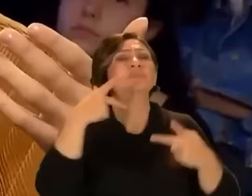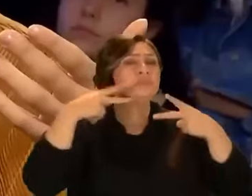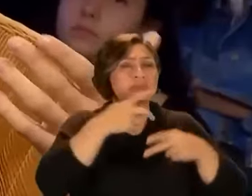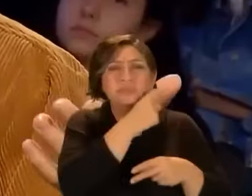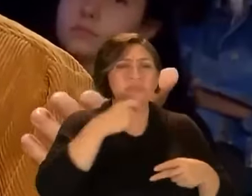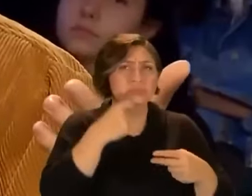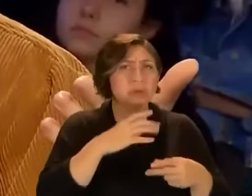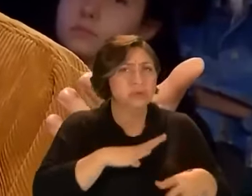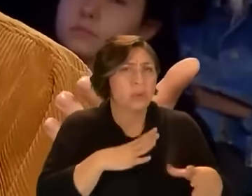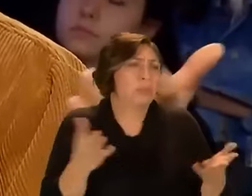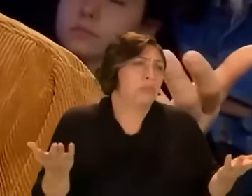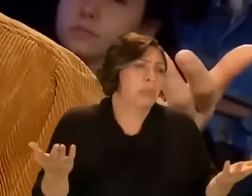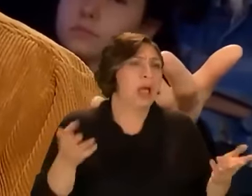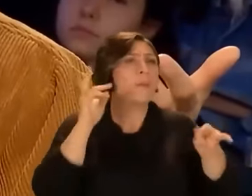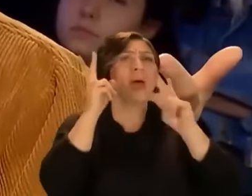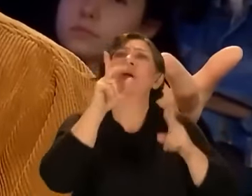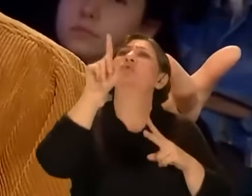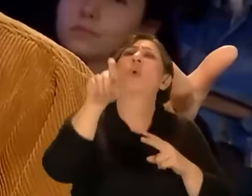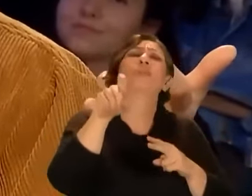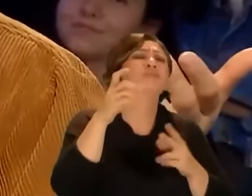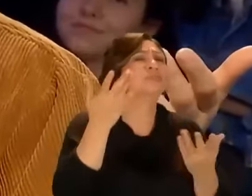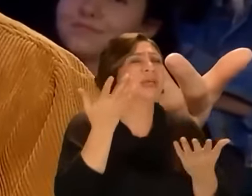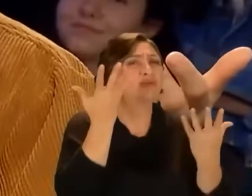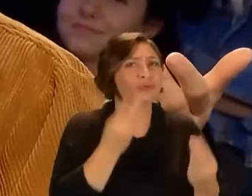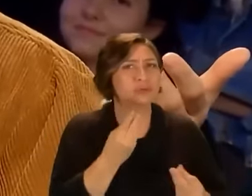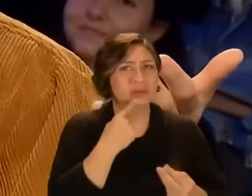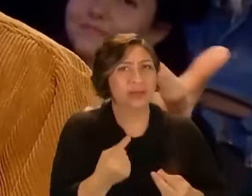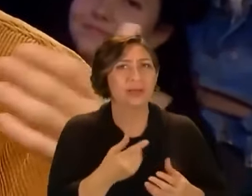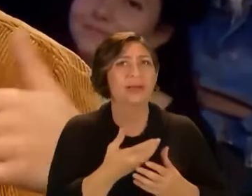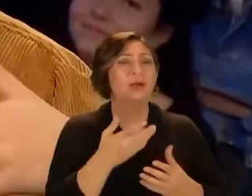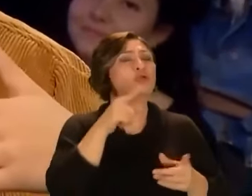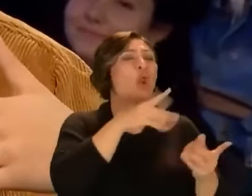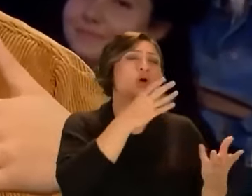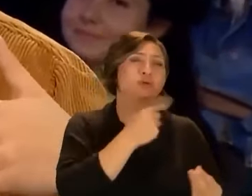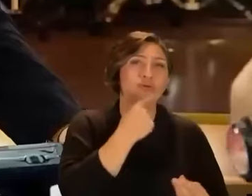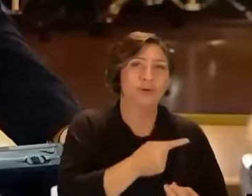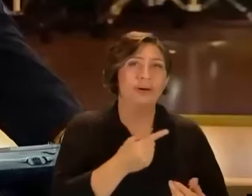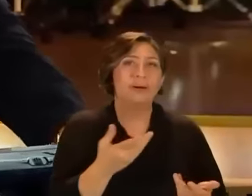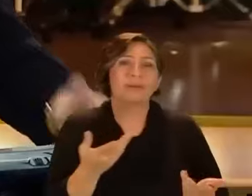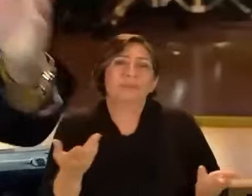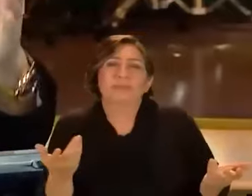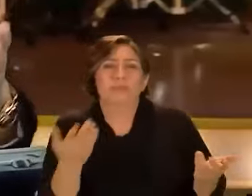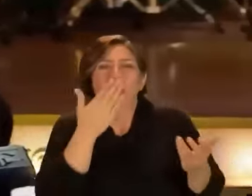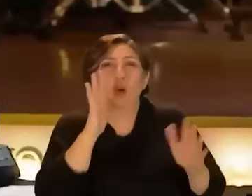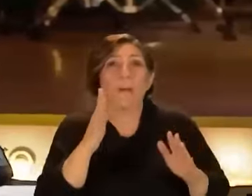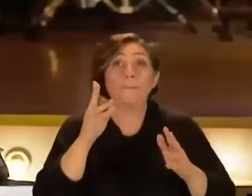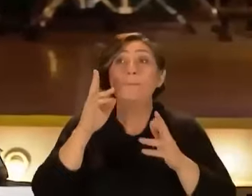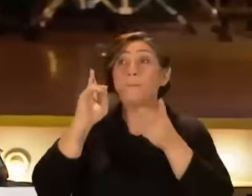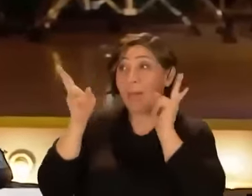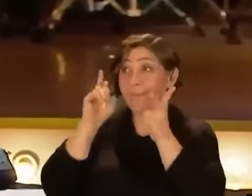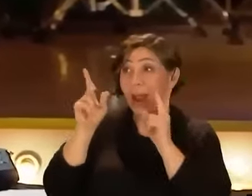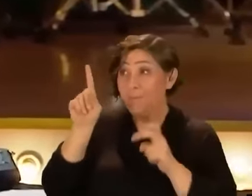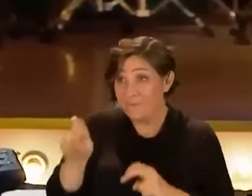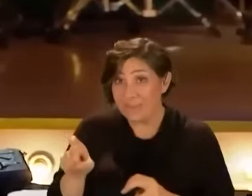kesmek istiyorum kesiyorum. Berbere soruyorum nasıl olsun diye. Şöyle olsun diyor. Berber mi?